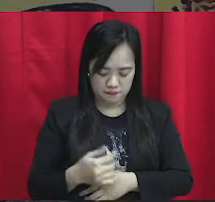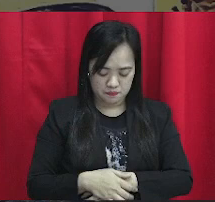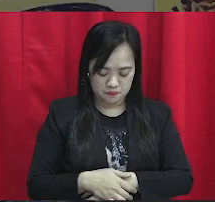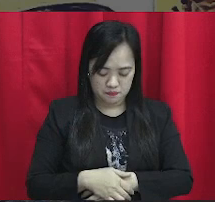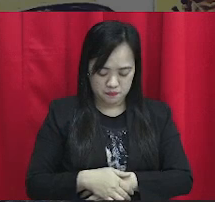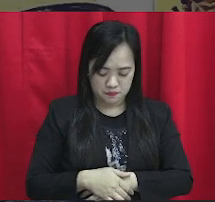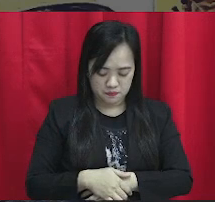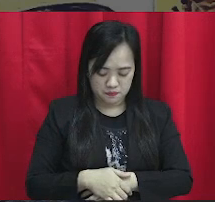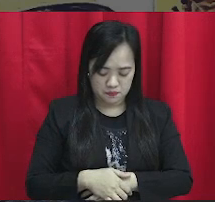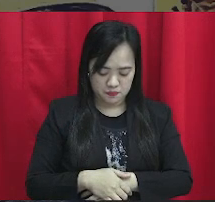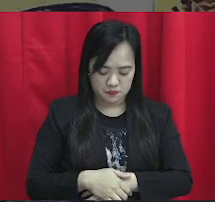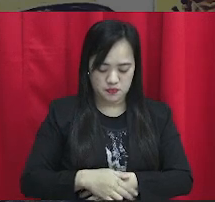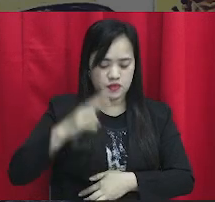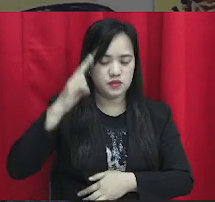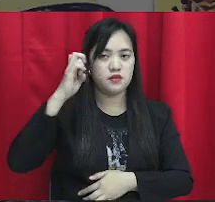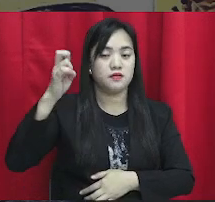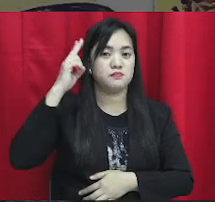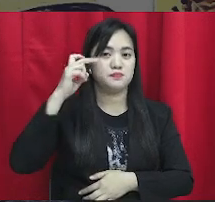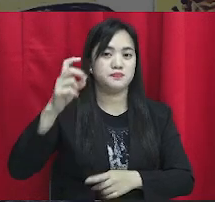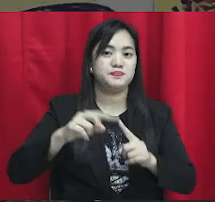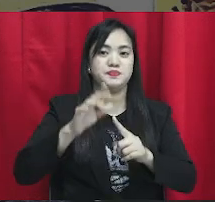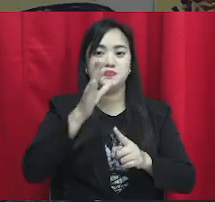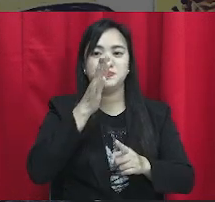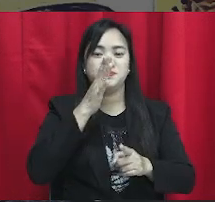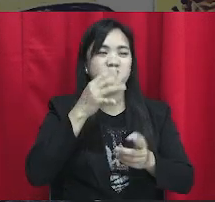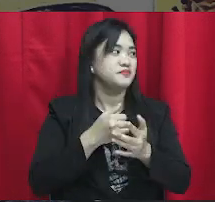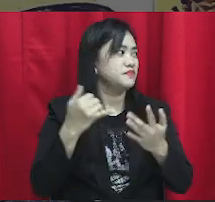Ayan. Hello po, Nanay.